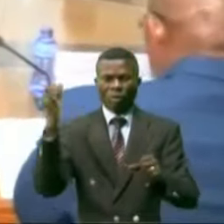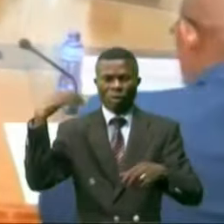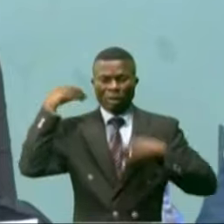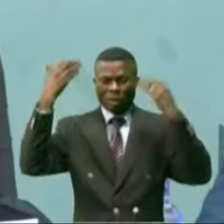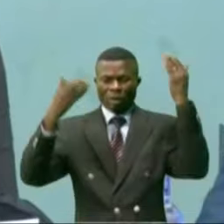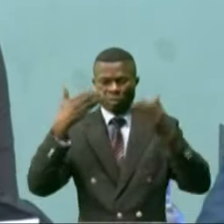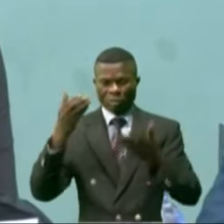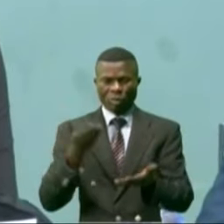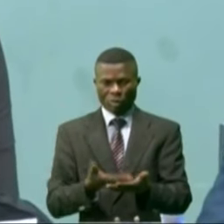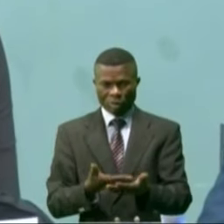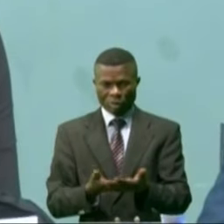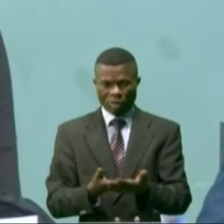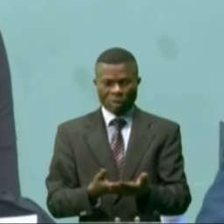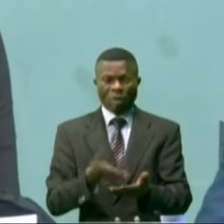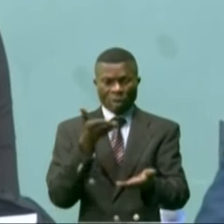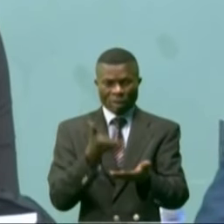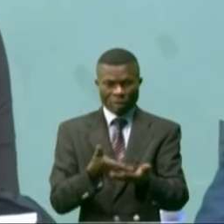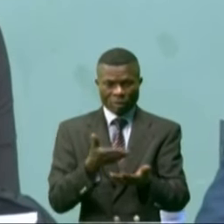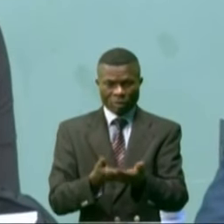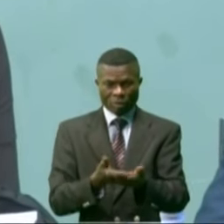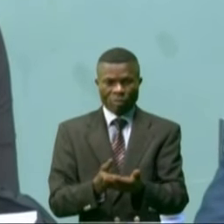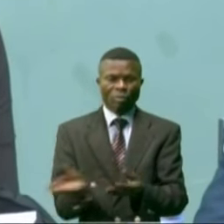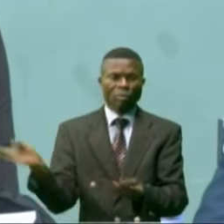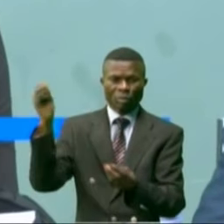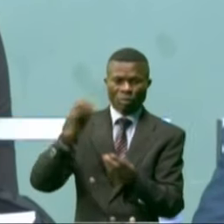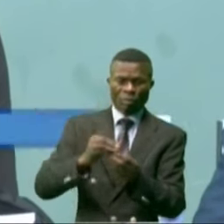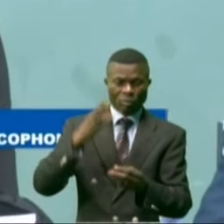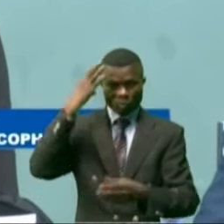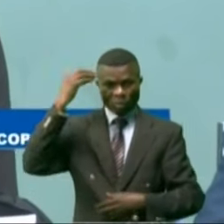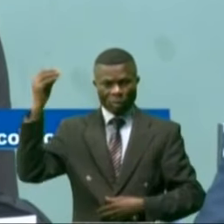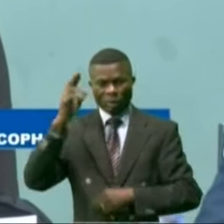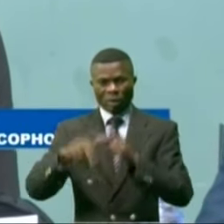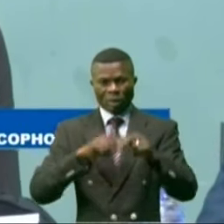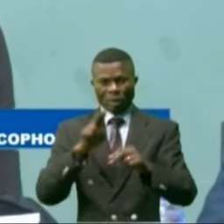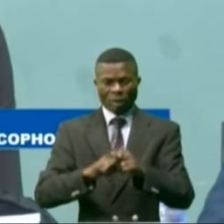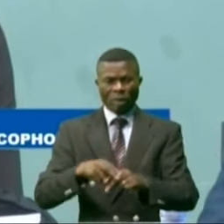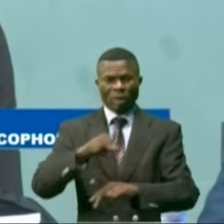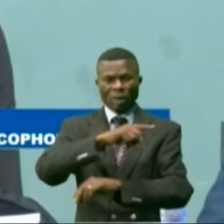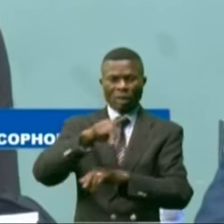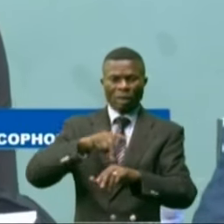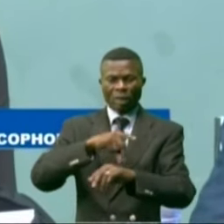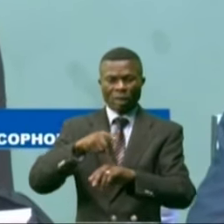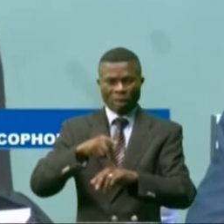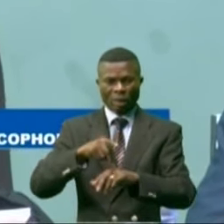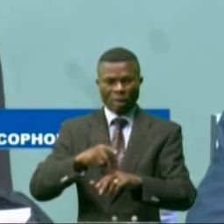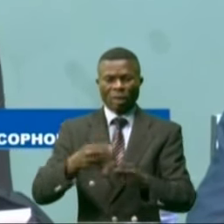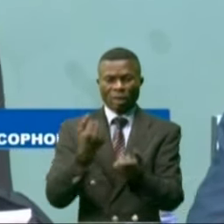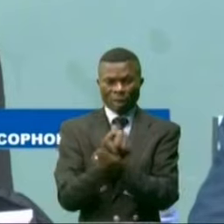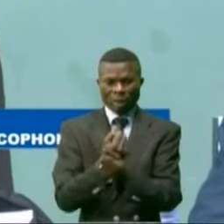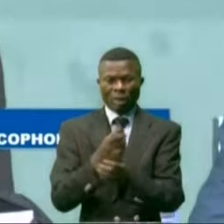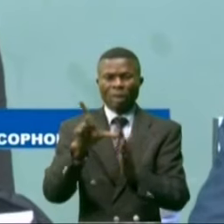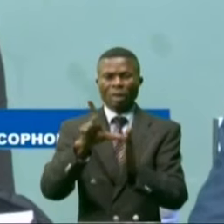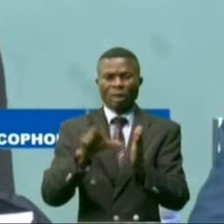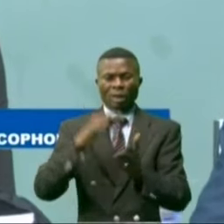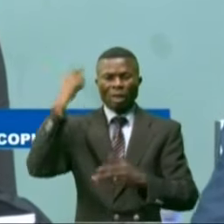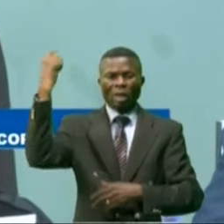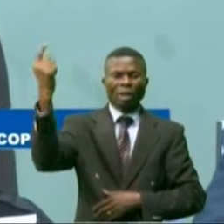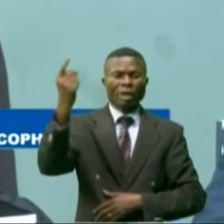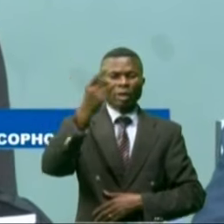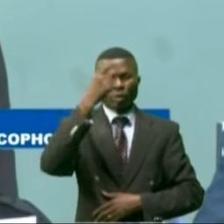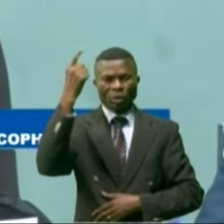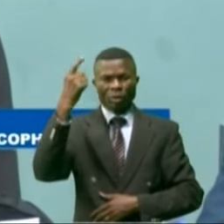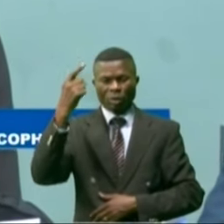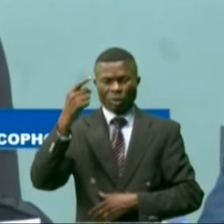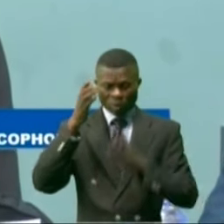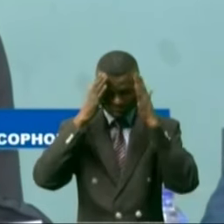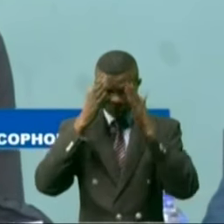novatrices. Celle-ci intègre l'expertise nationale et régionale, respecte les normes mondiales et se